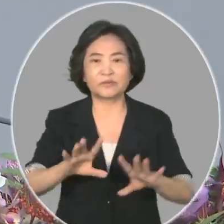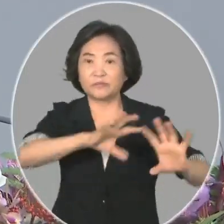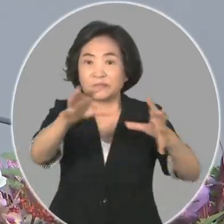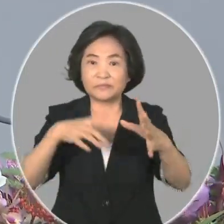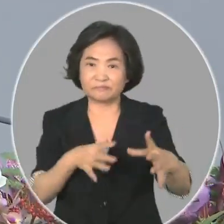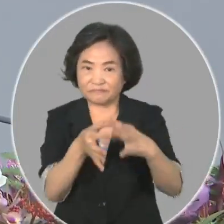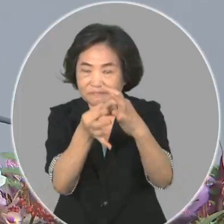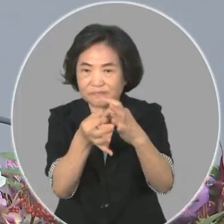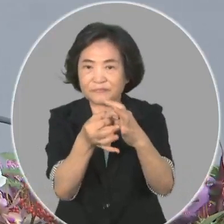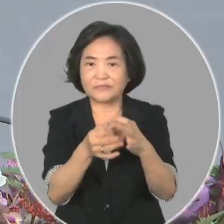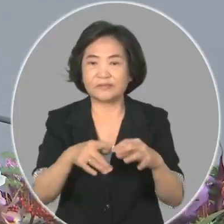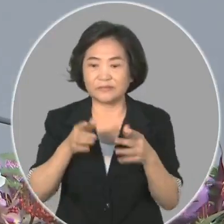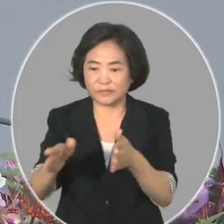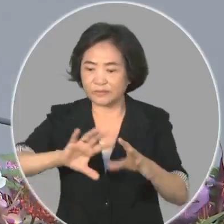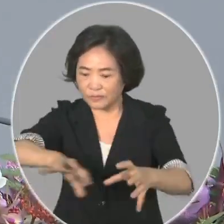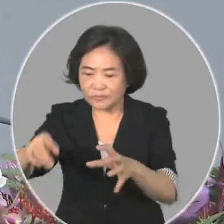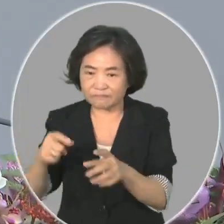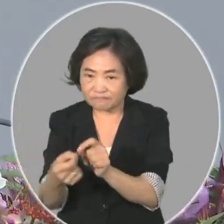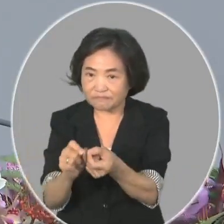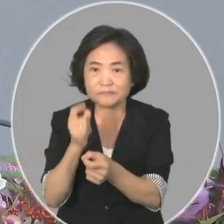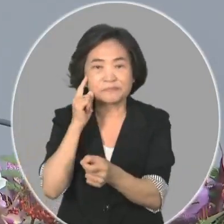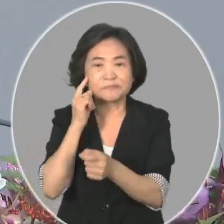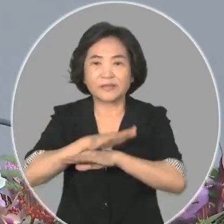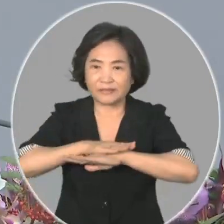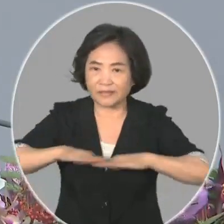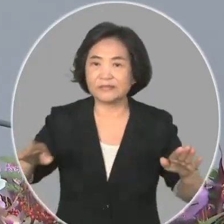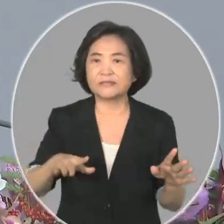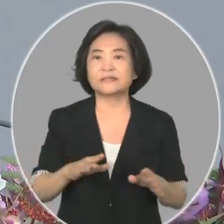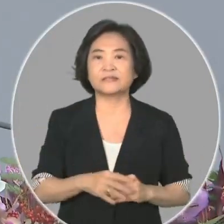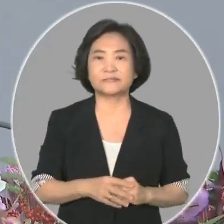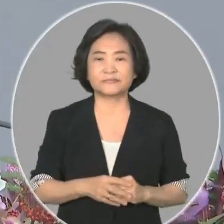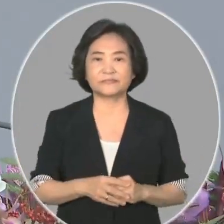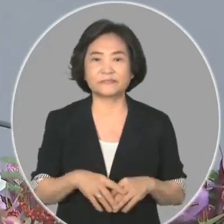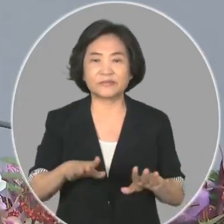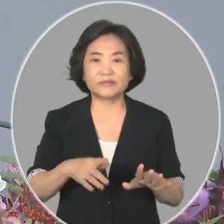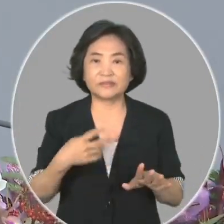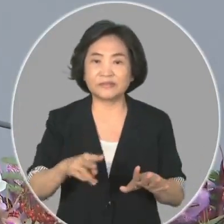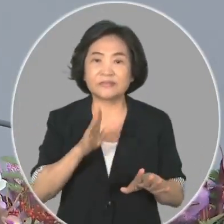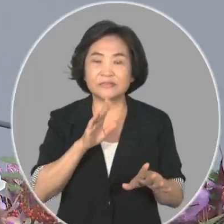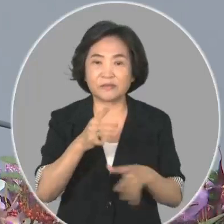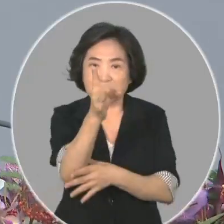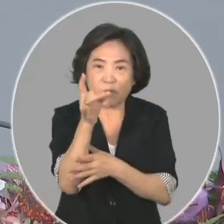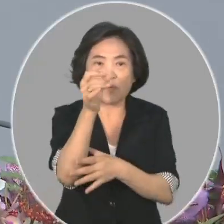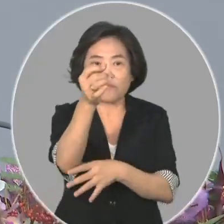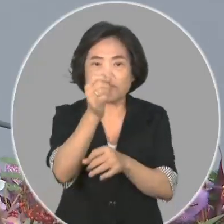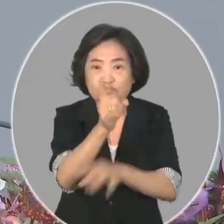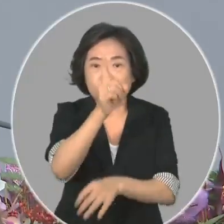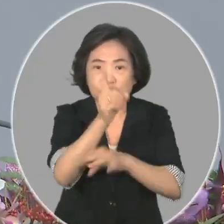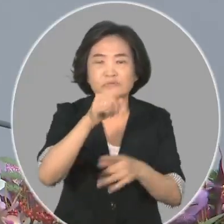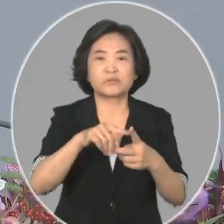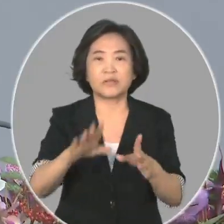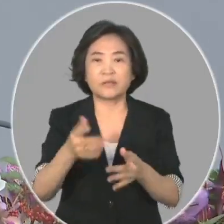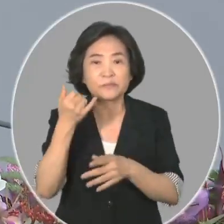域的安全及稳定。我们加速量产各式精准飞弹以及海